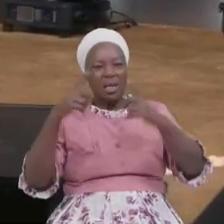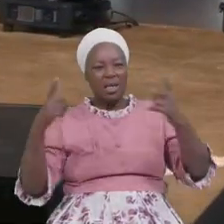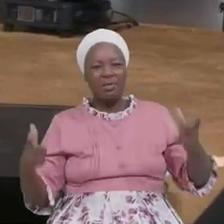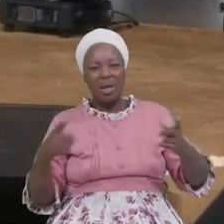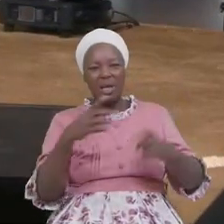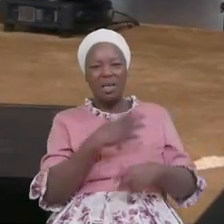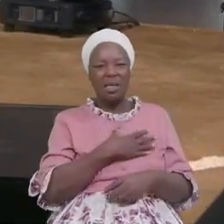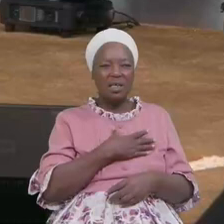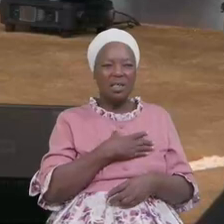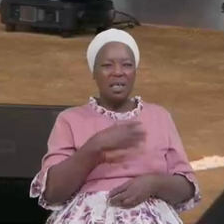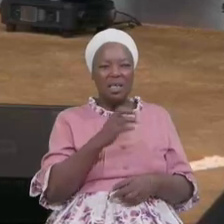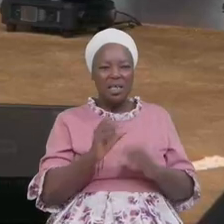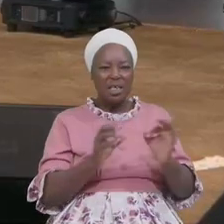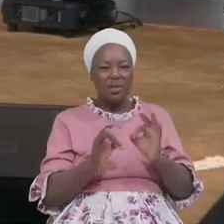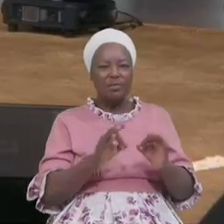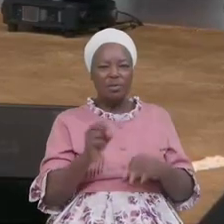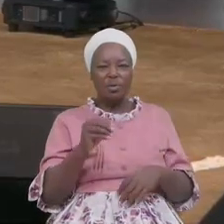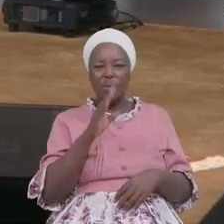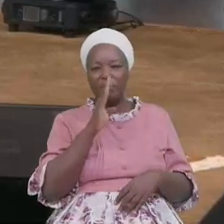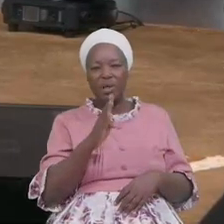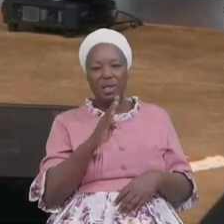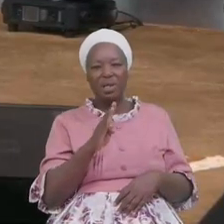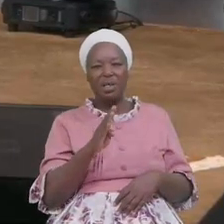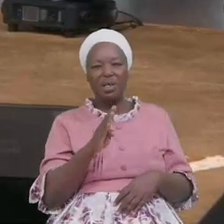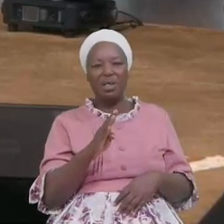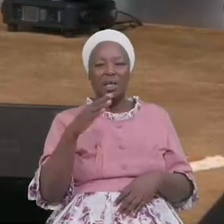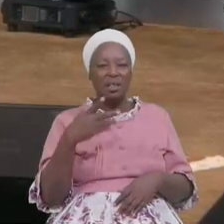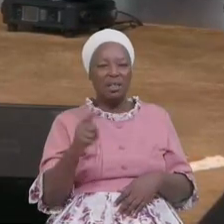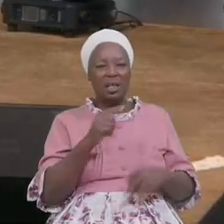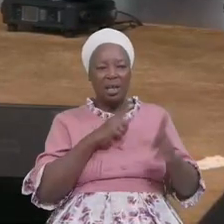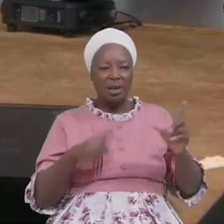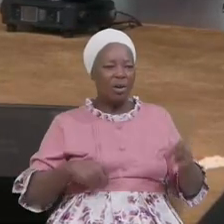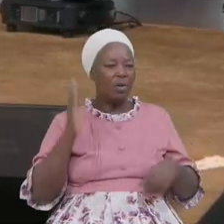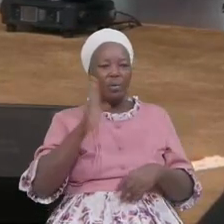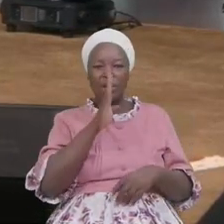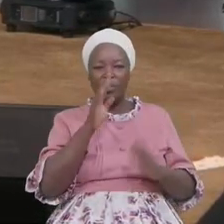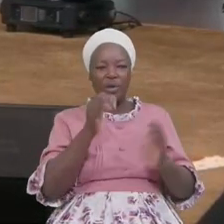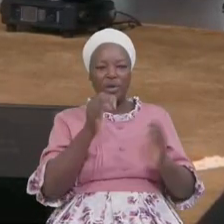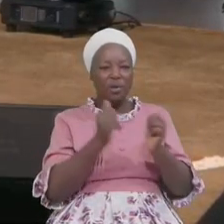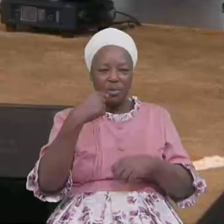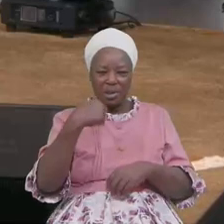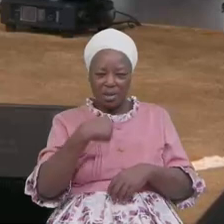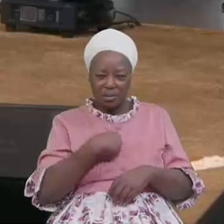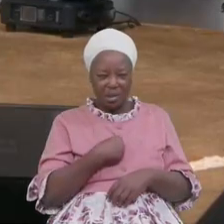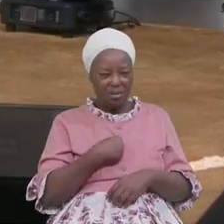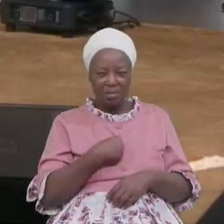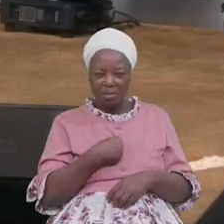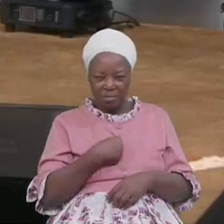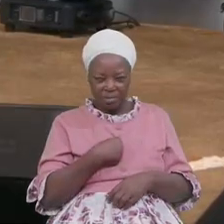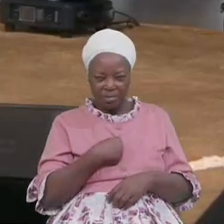L'Éternel sera peut-être avec moi et je les chasserai comme il sera avec toi.